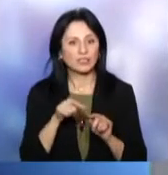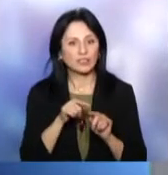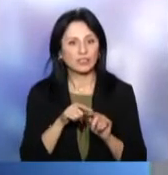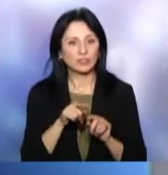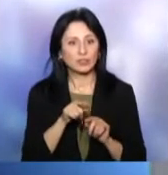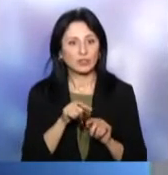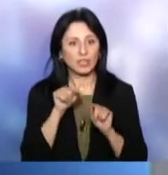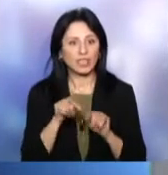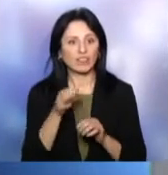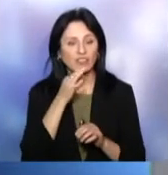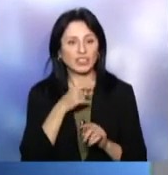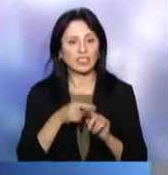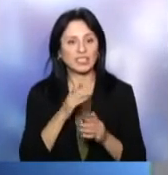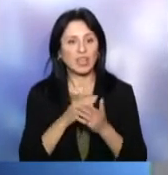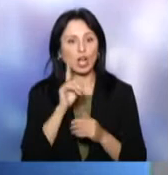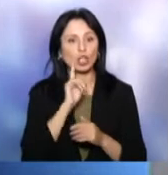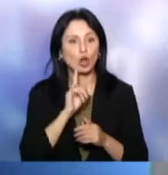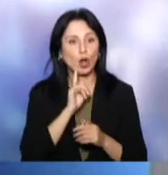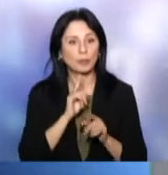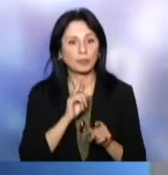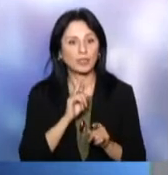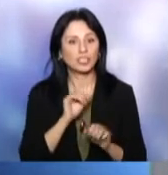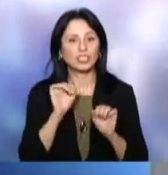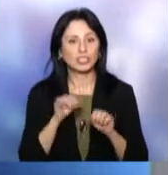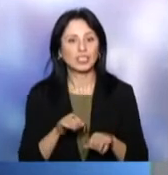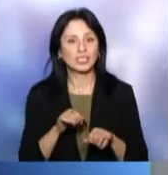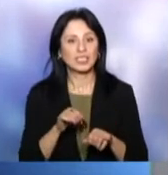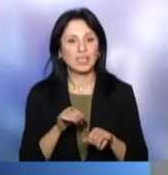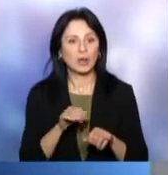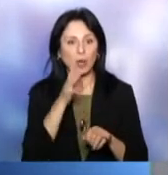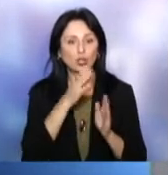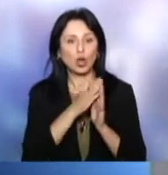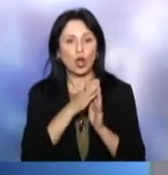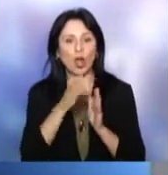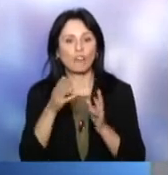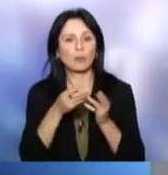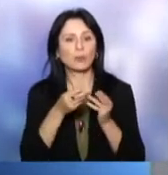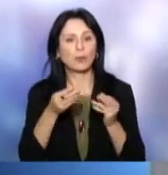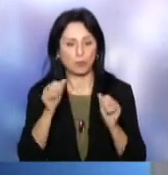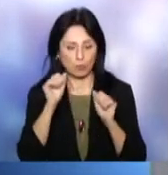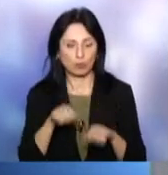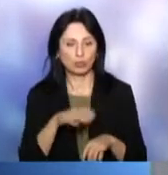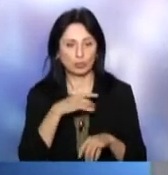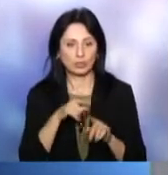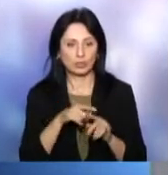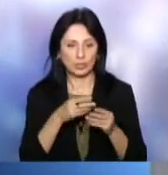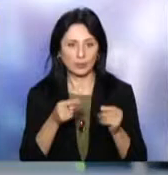ვიცი, იქვე გვითხრეს, რომ ეს არის დროებითი და შეიძლება, რომ ეს დროთა განმავლობაში ალაგდეს და გადავიდეს. და